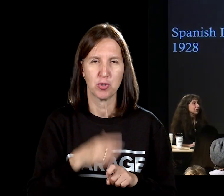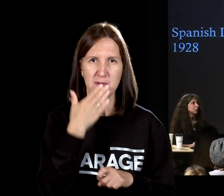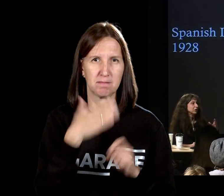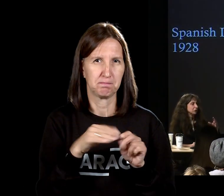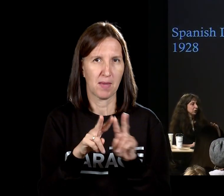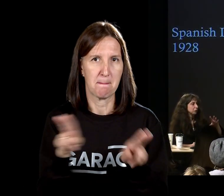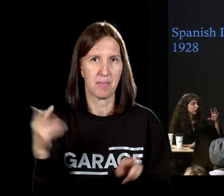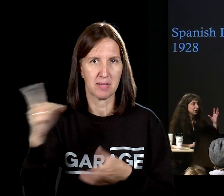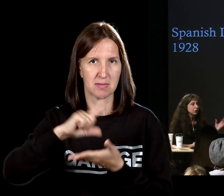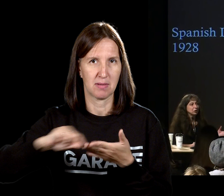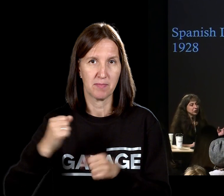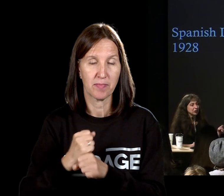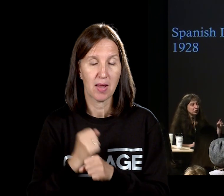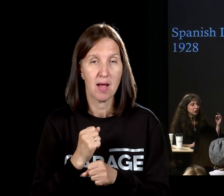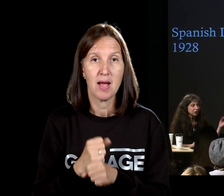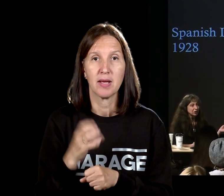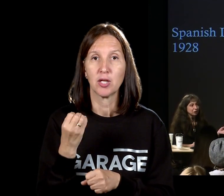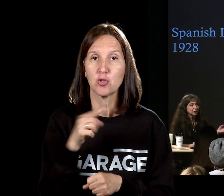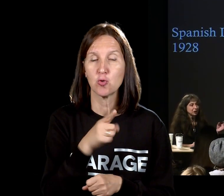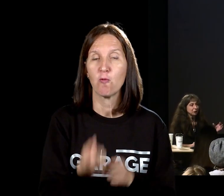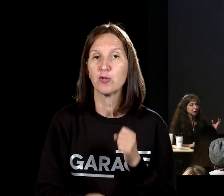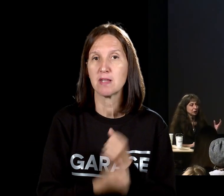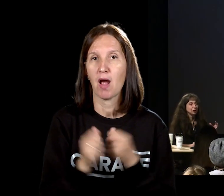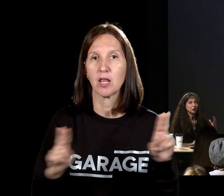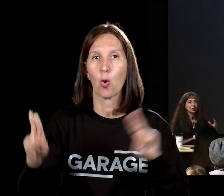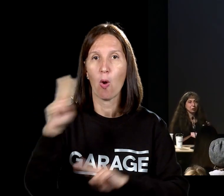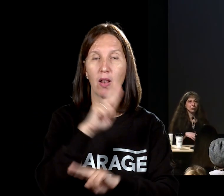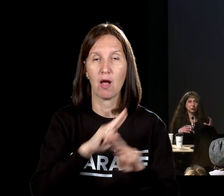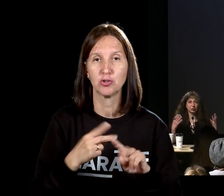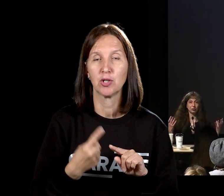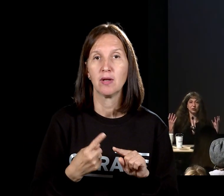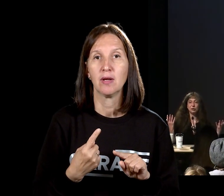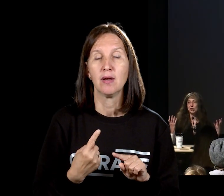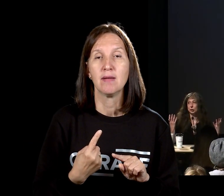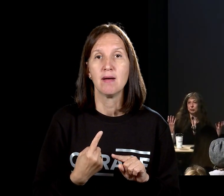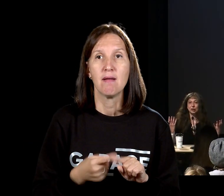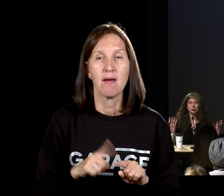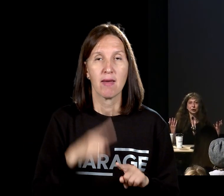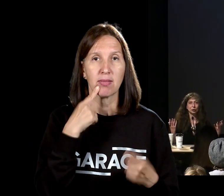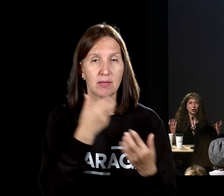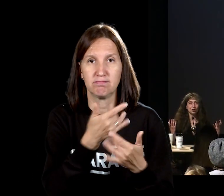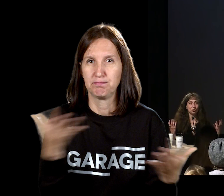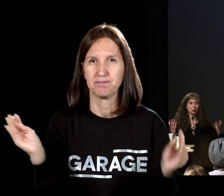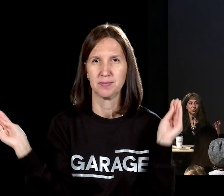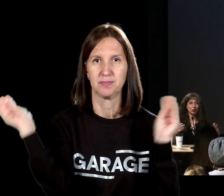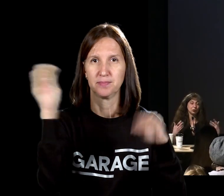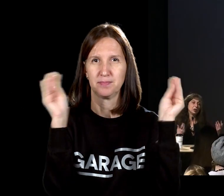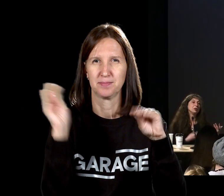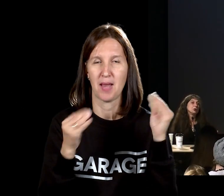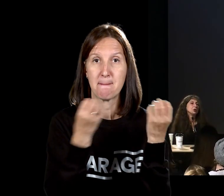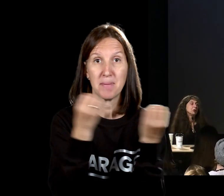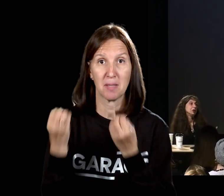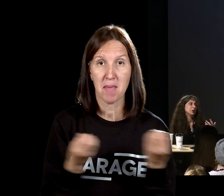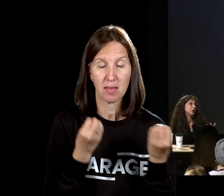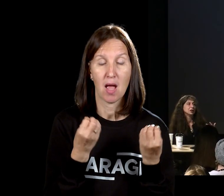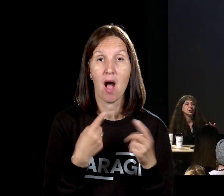Там возникают коллажи, возникает вот это самое взвесь предметов, которые до